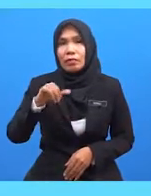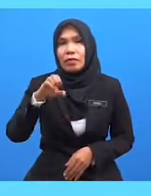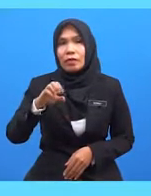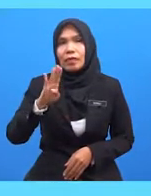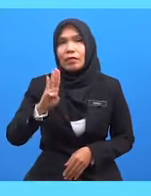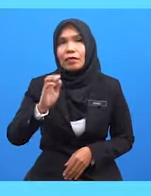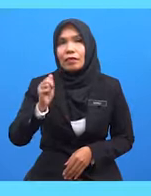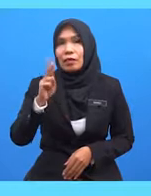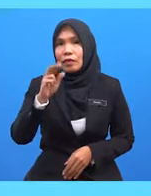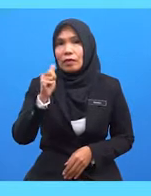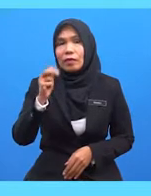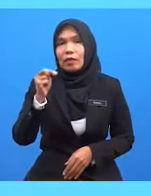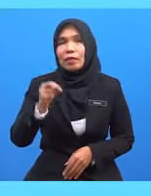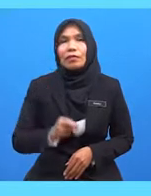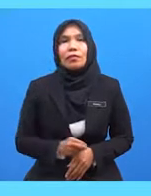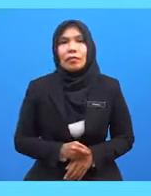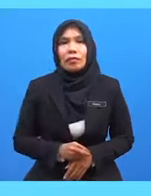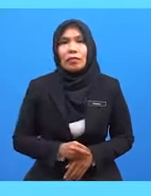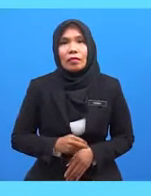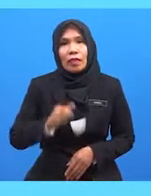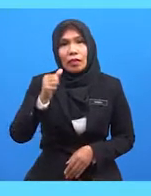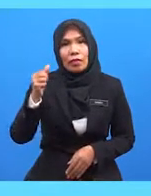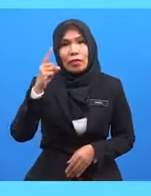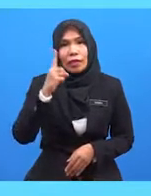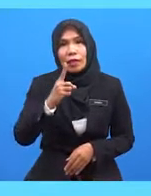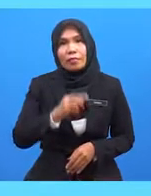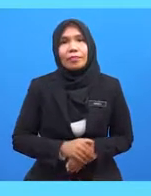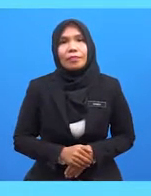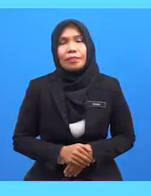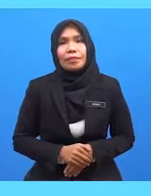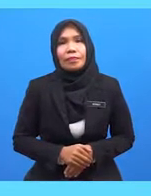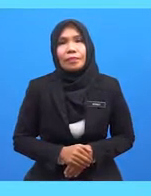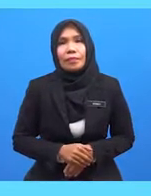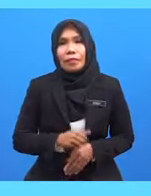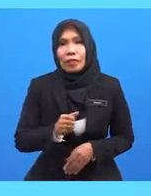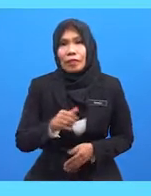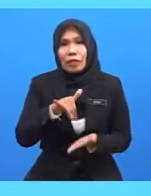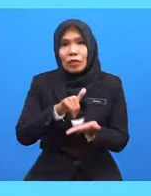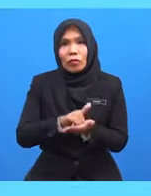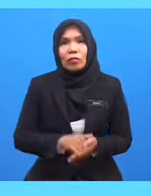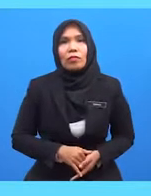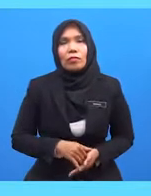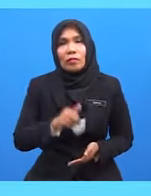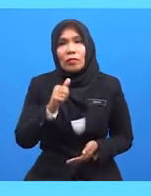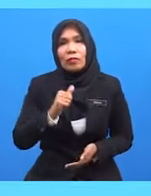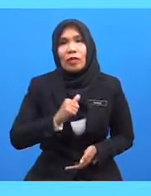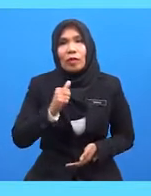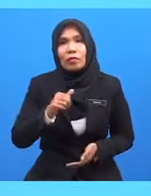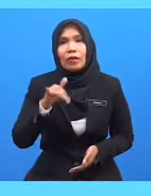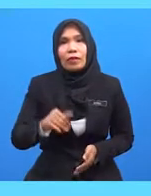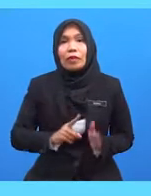pengaruh politik Melayu. Bahasa Melayu mendapat satu bentuk tulisan baharu, iaitu tulisan